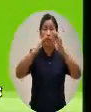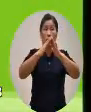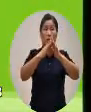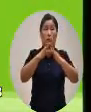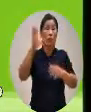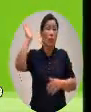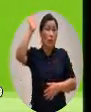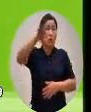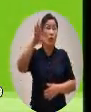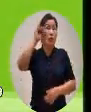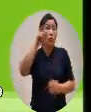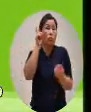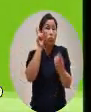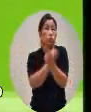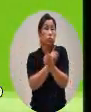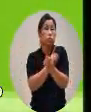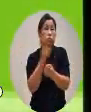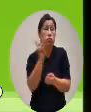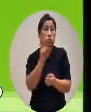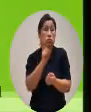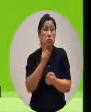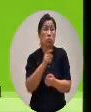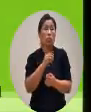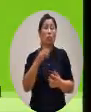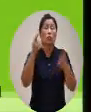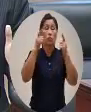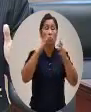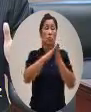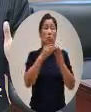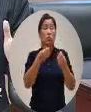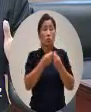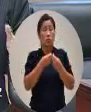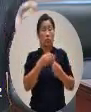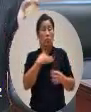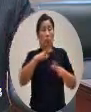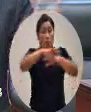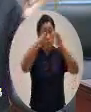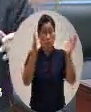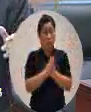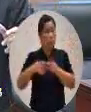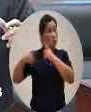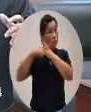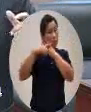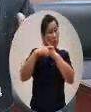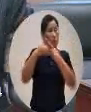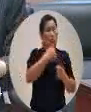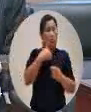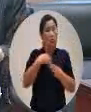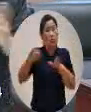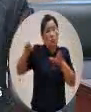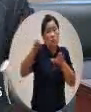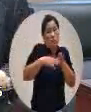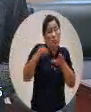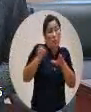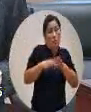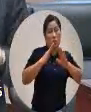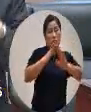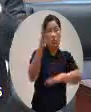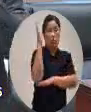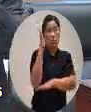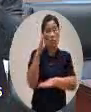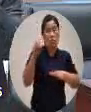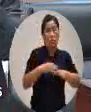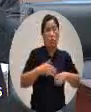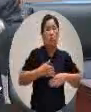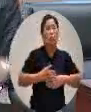來會遇到什麼樣的風險將來要怎麼做調整做一個全面性的研究然後把它納進我們整個市政府所有的運作